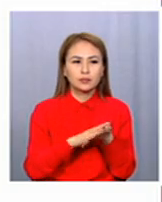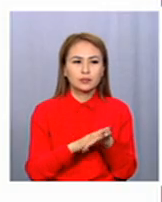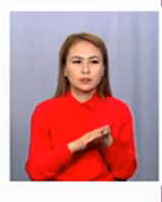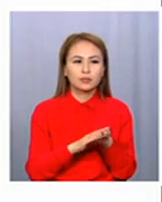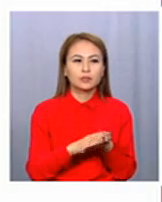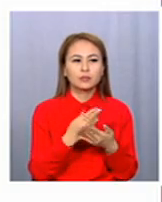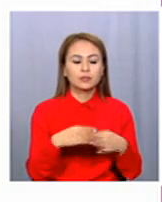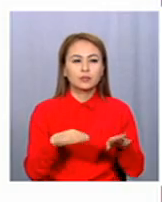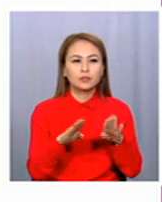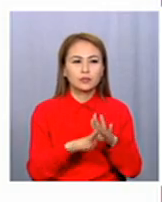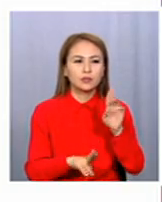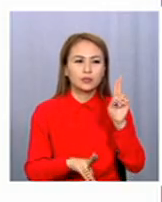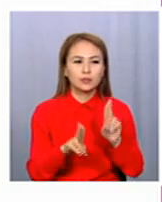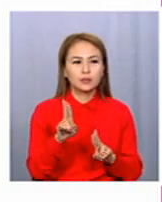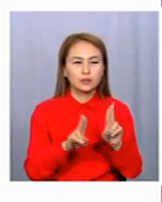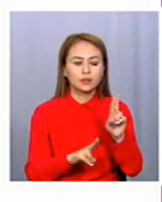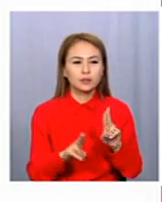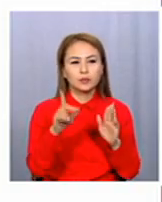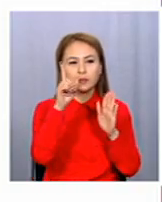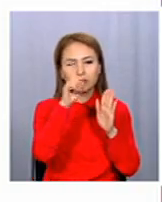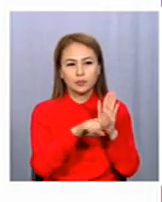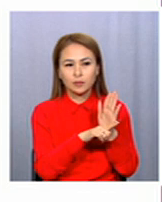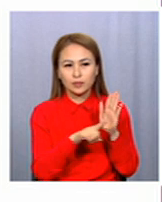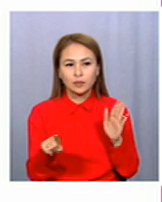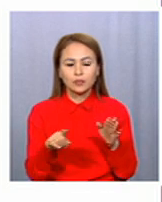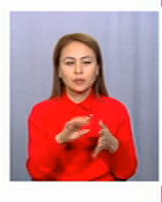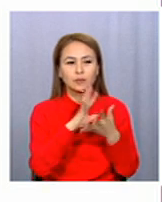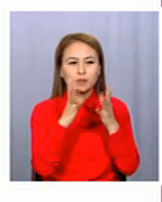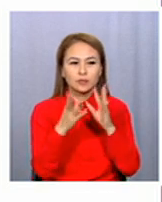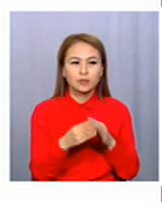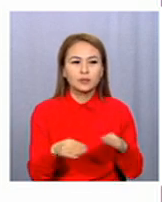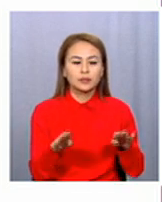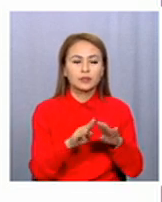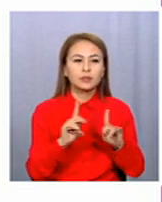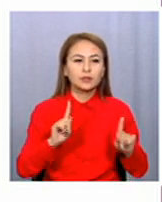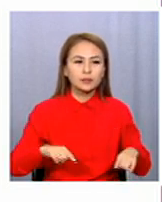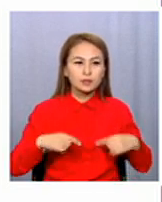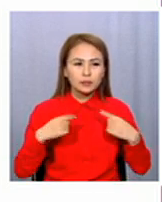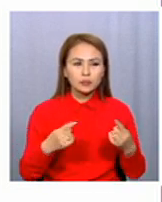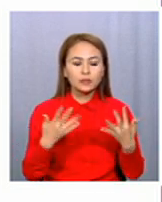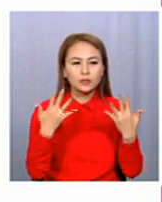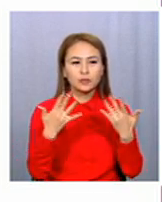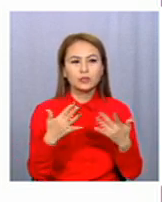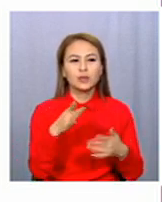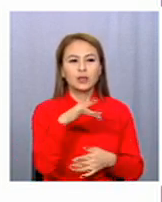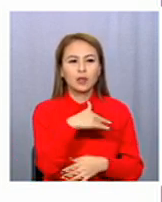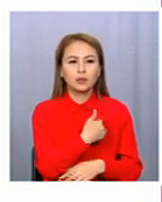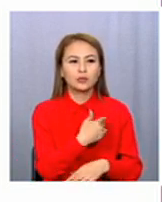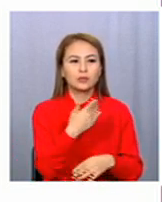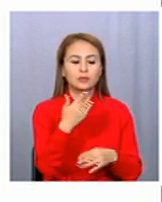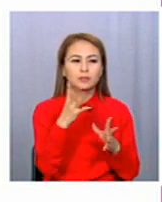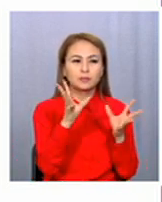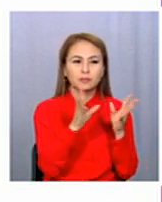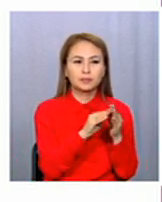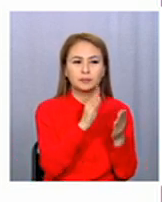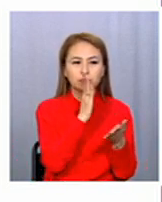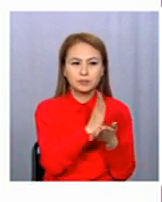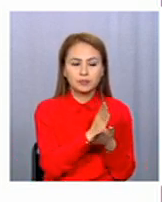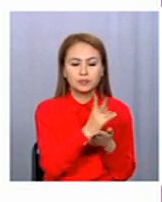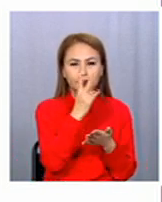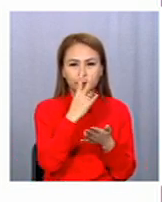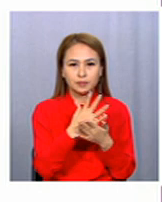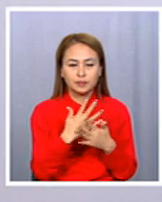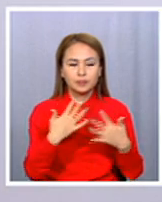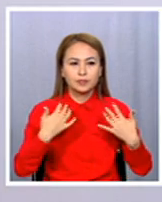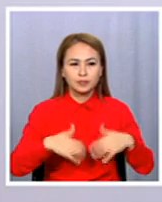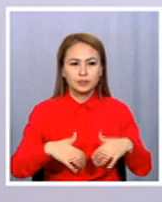Сонымен ережесі, бұрыштың градустық өлшемі дегеніміз берілген бұрышта неше градустық бірлік бар екенін көрсететін